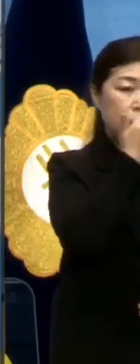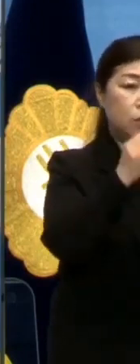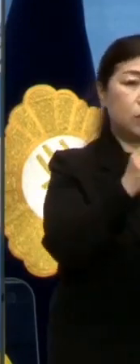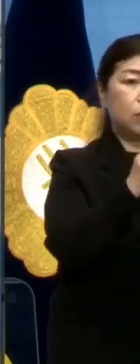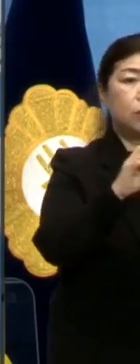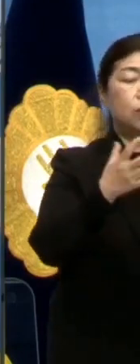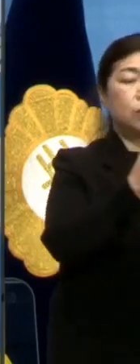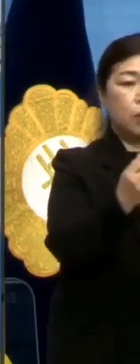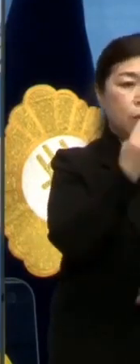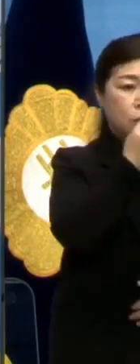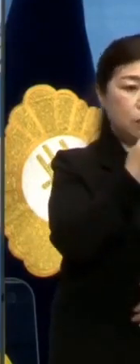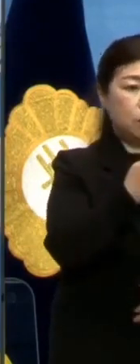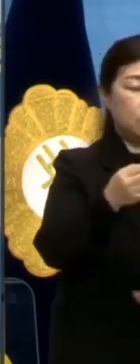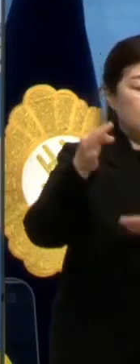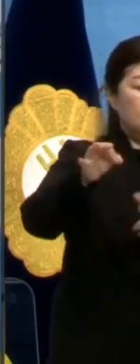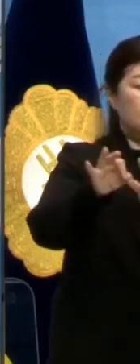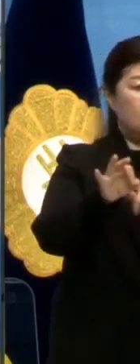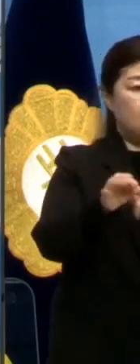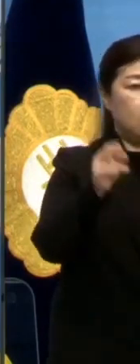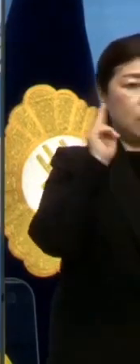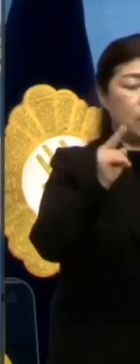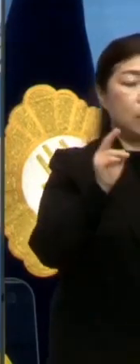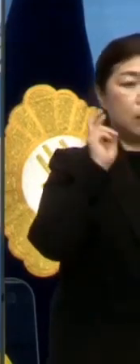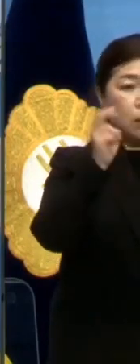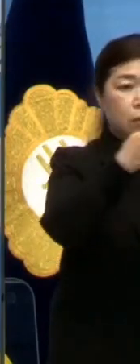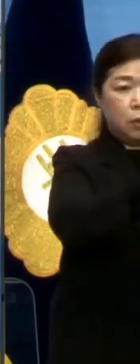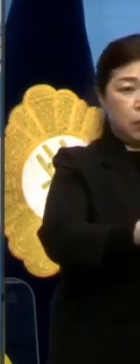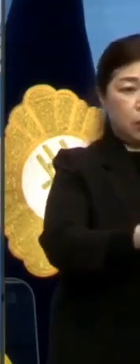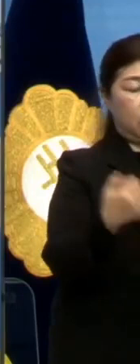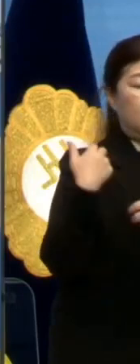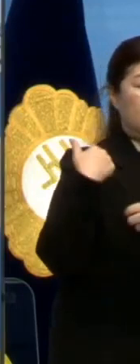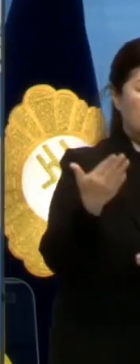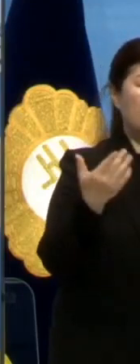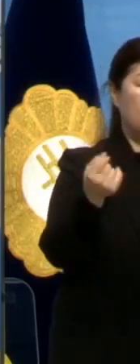담보로 산업재해라는 참사를 방기하는 것에 불과합니다.